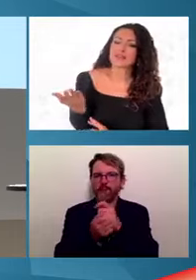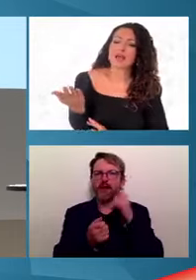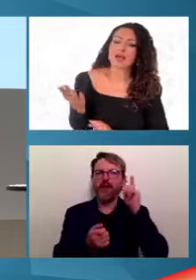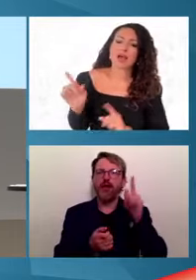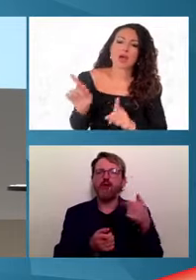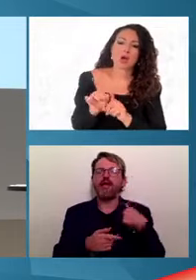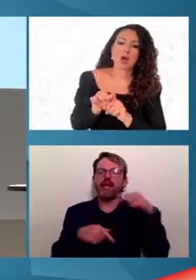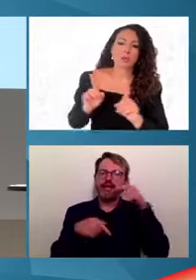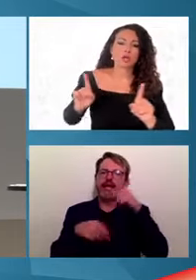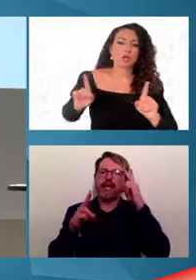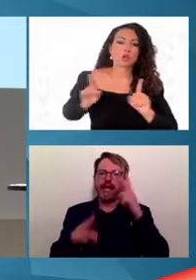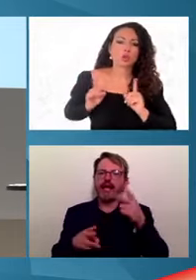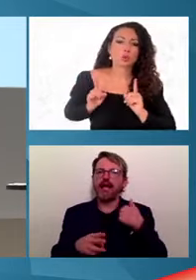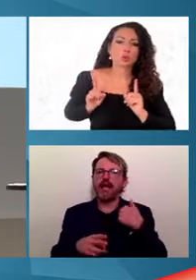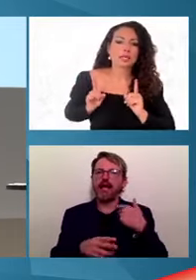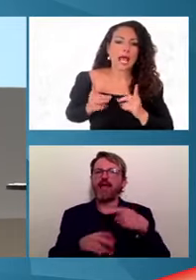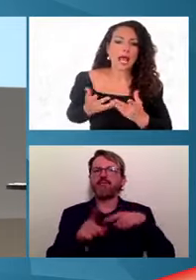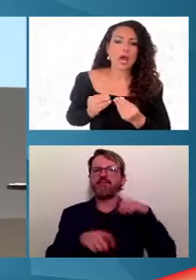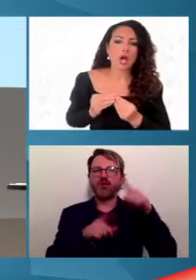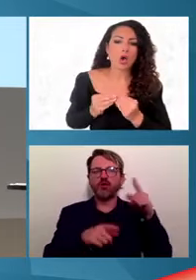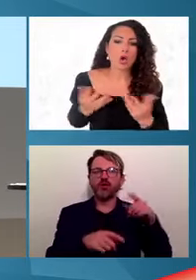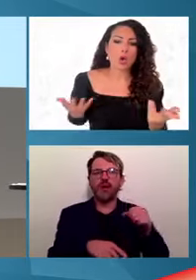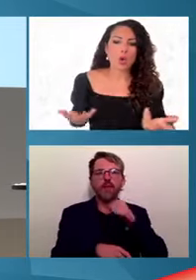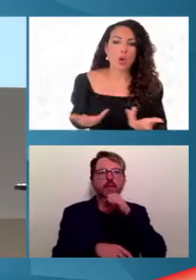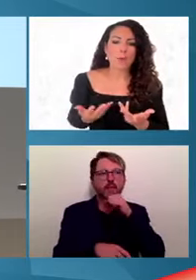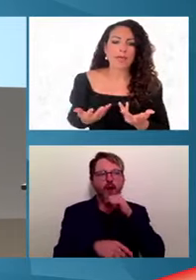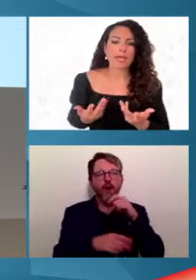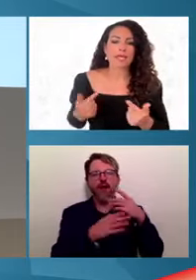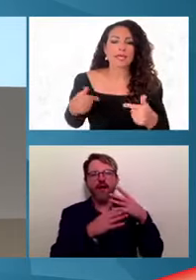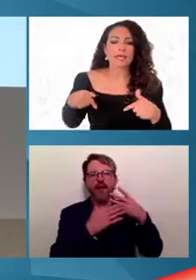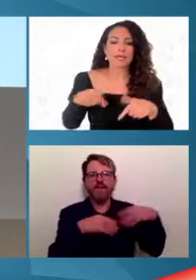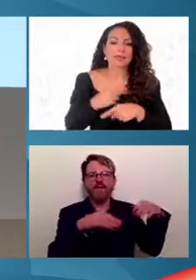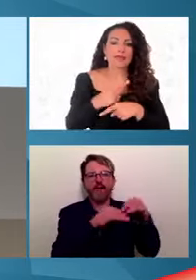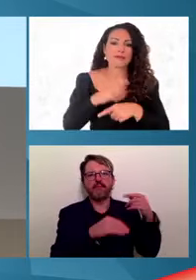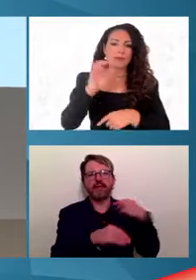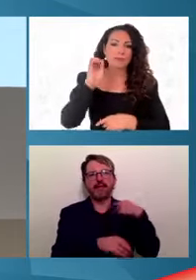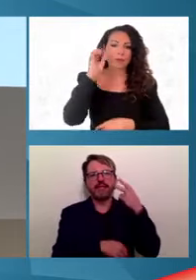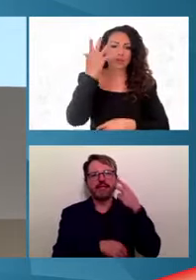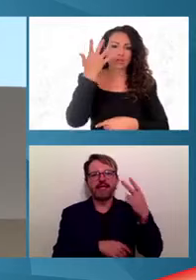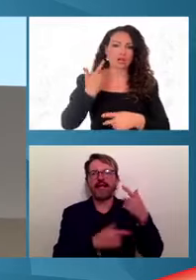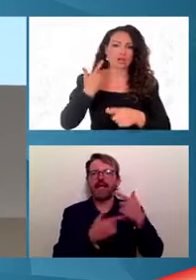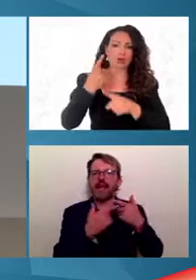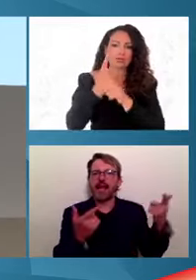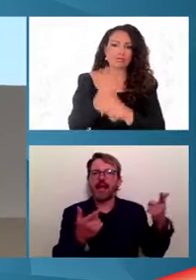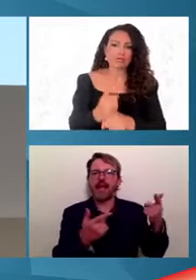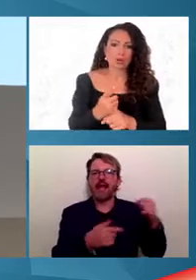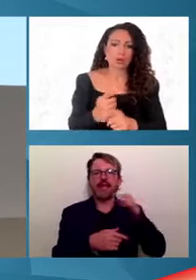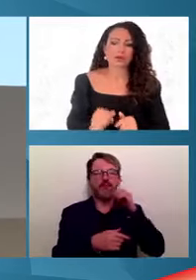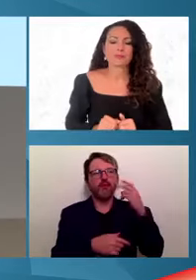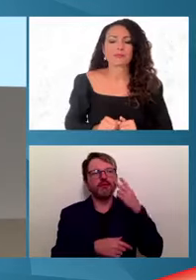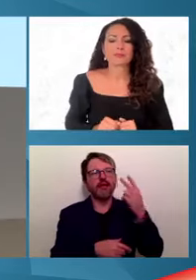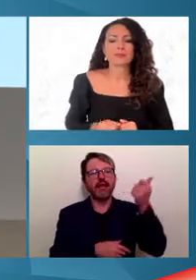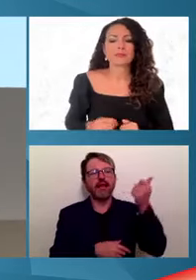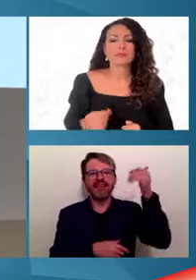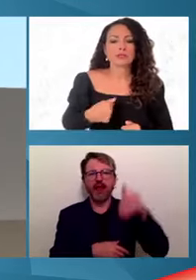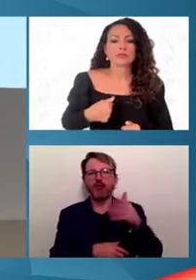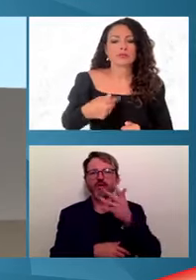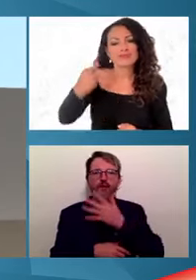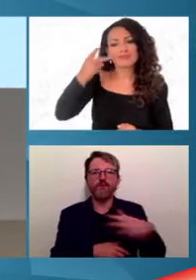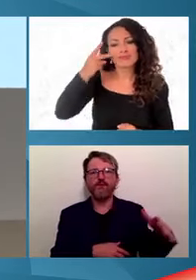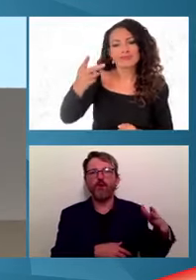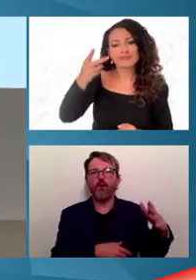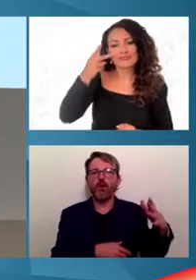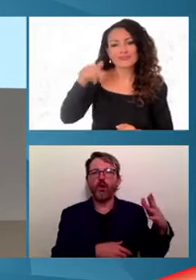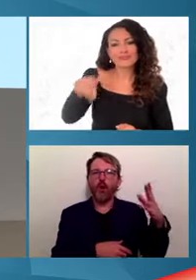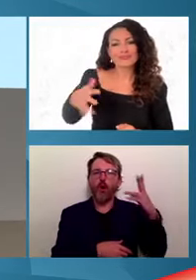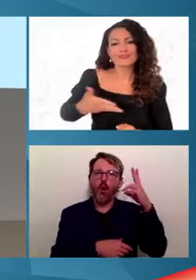wieder Botschaften von den bäuerlichen Familien sagen, wenn ich heute die Landesbäuerin hier sehe. Wir haben 1500 Höfe unter